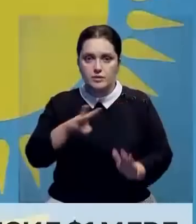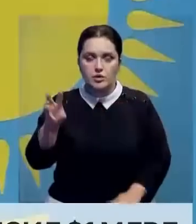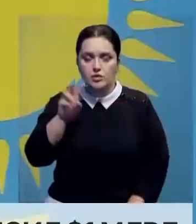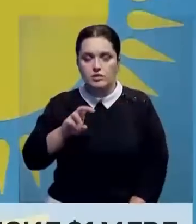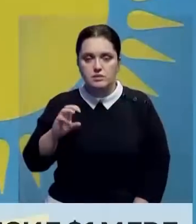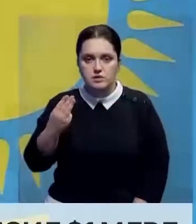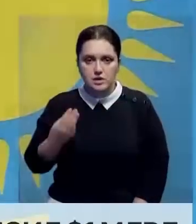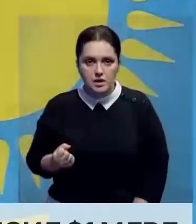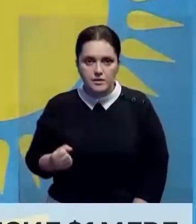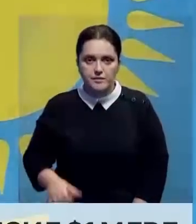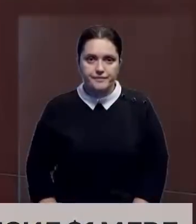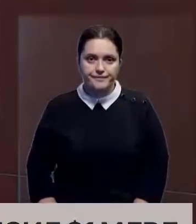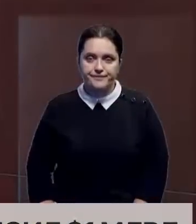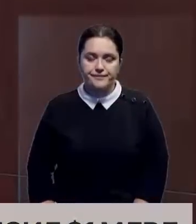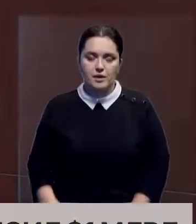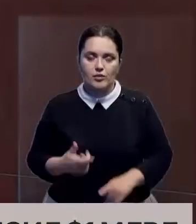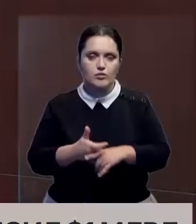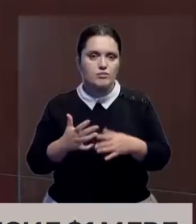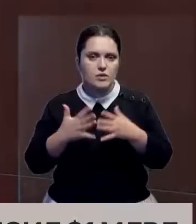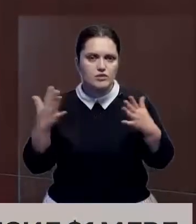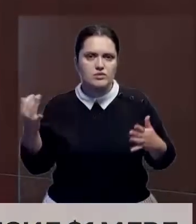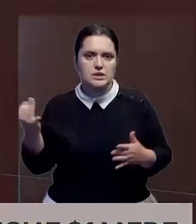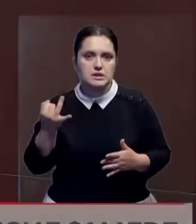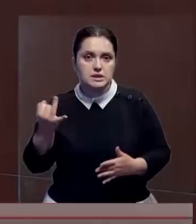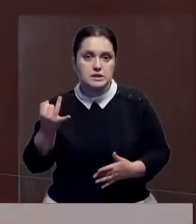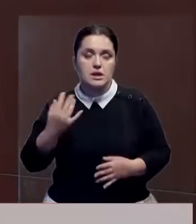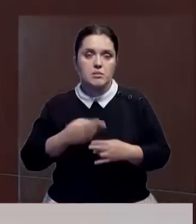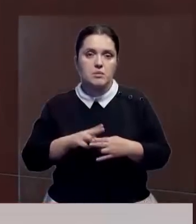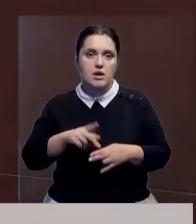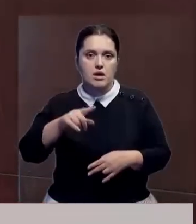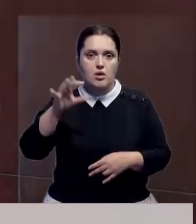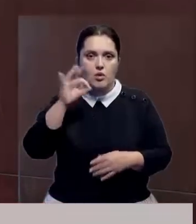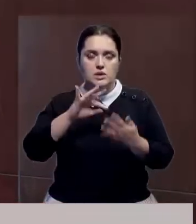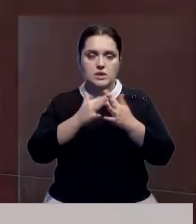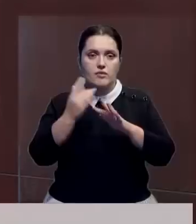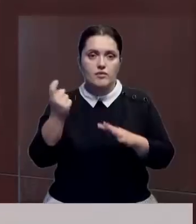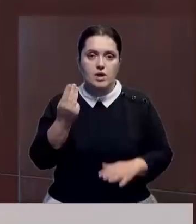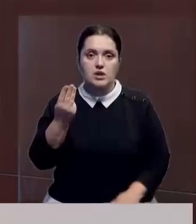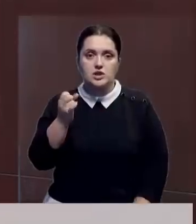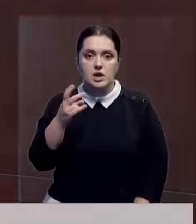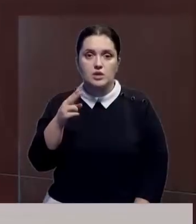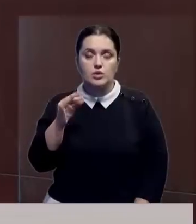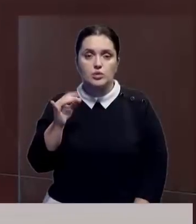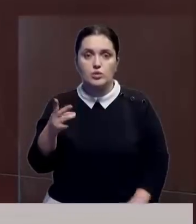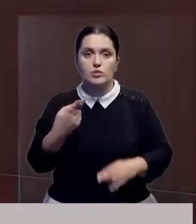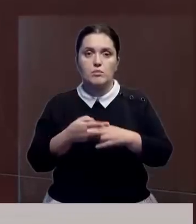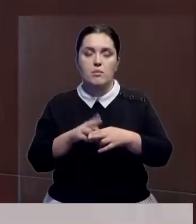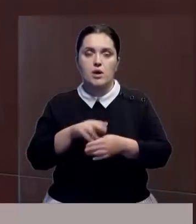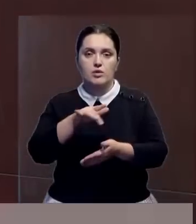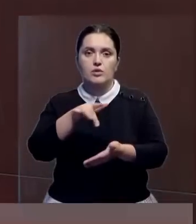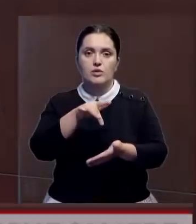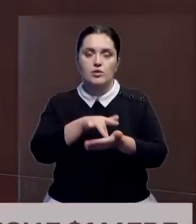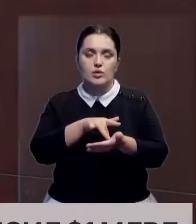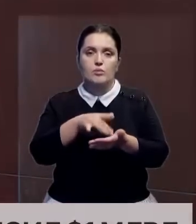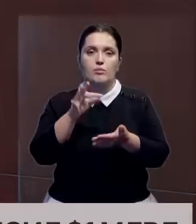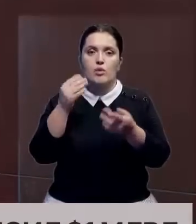США. Очень большой интерес по сельскому хозяйству. Шаньдунь – это одна из ведущих, наверное, ведущая провинция